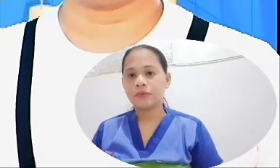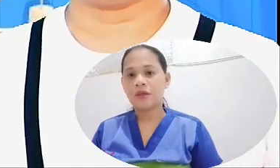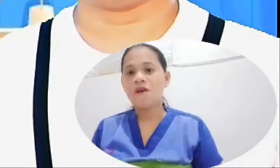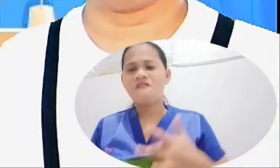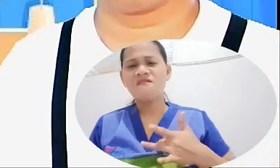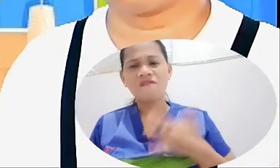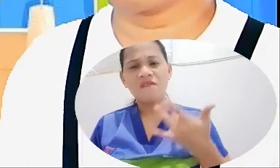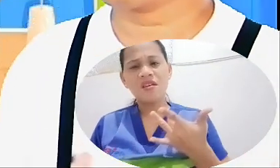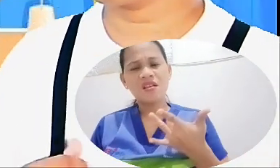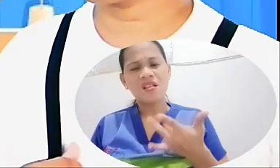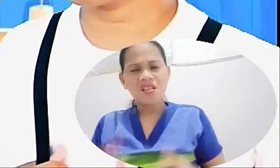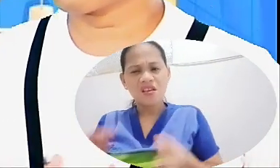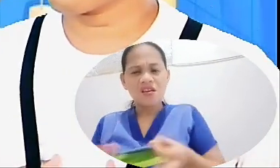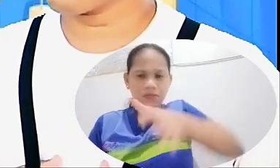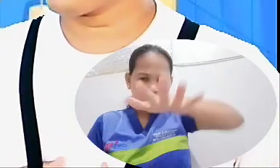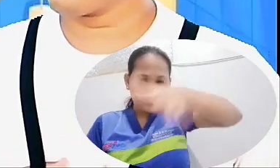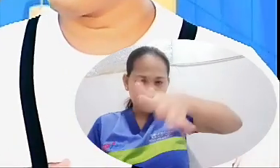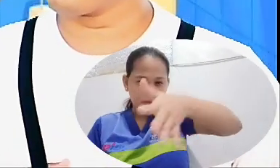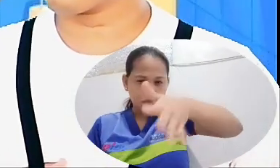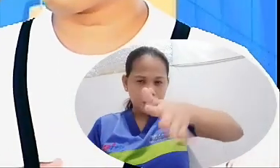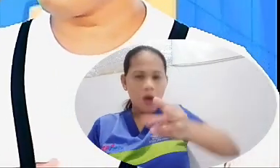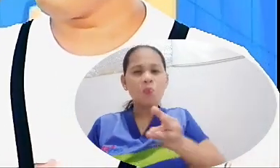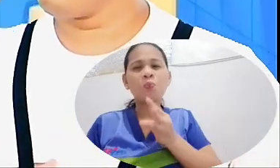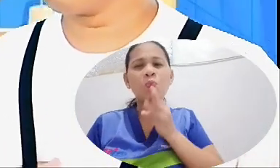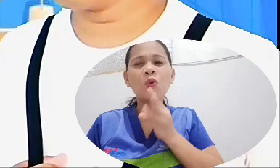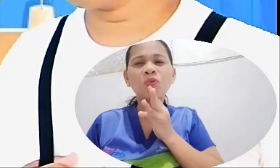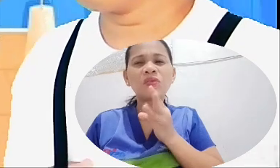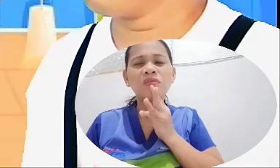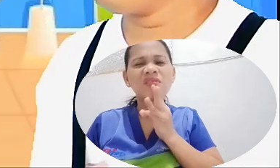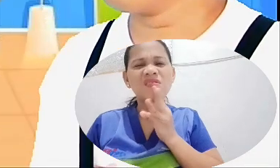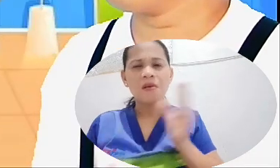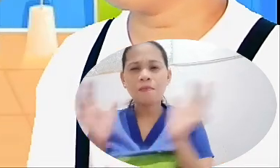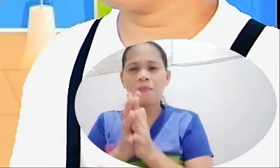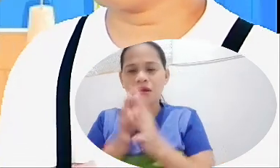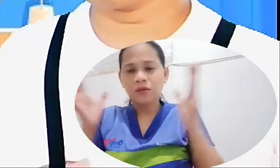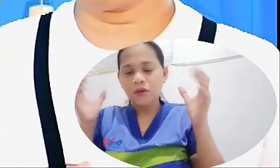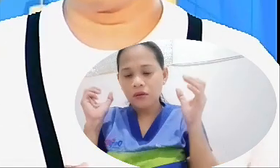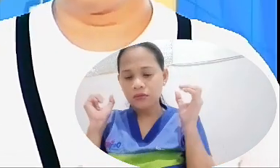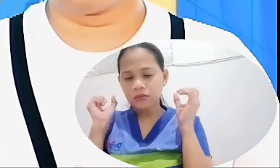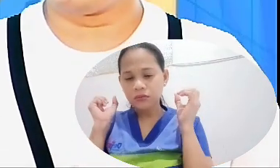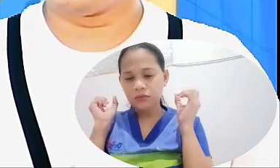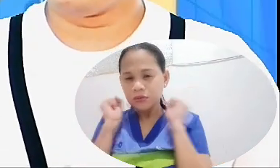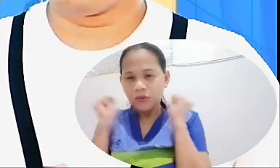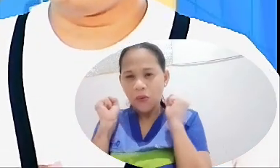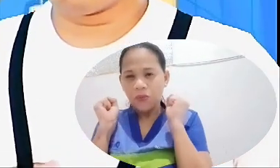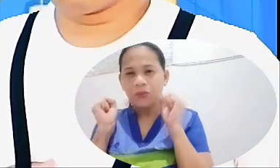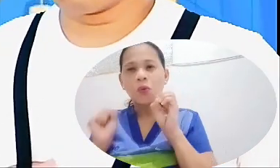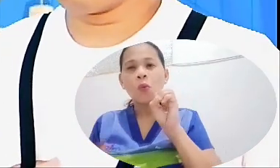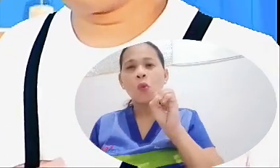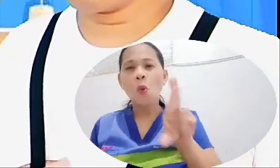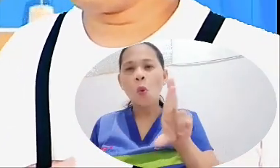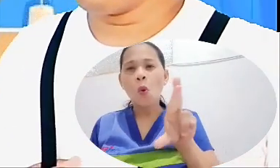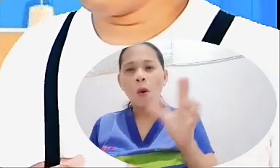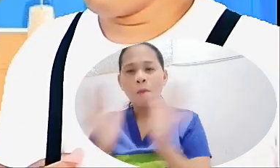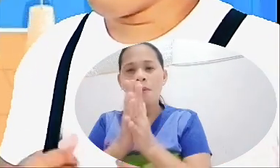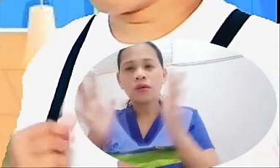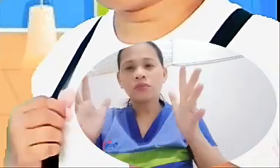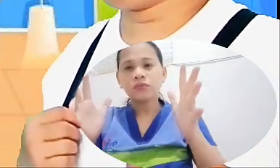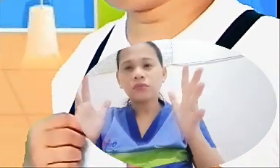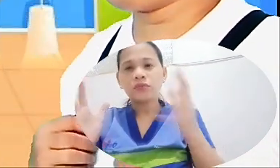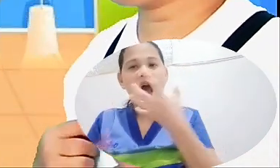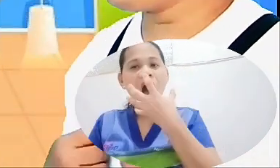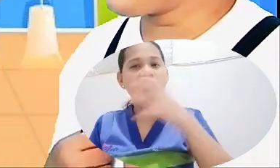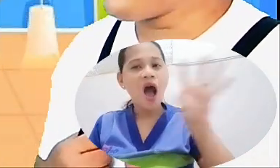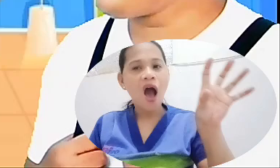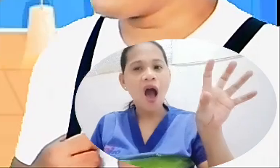pakiramdaman mo muna ang temperatura ng tubig. Baka kasi sobrang lamig o sobrang init nito.